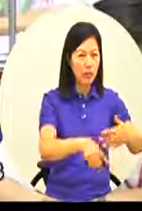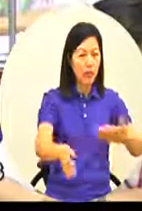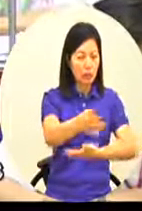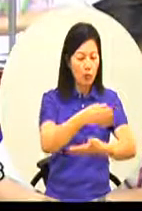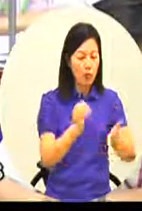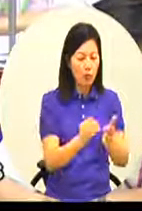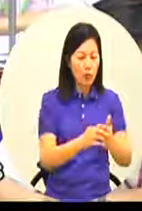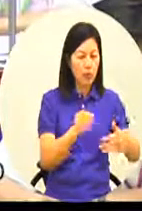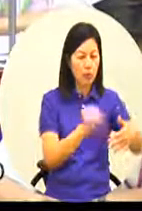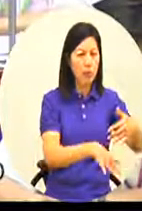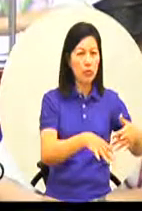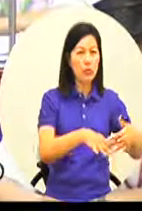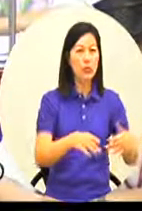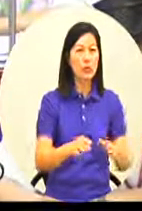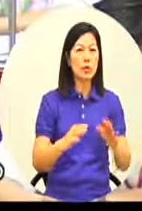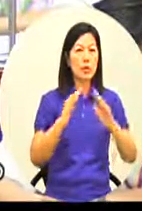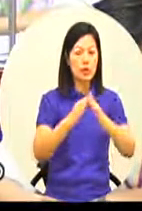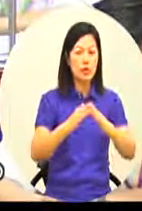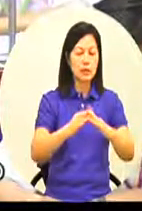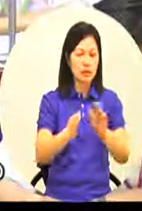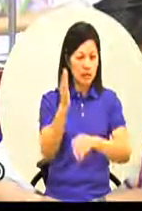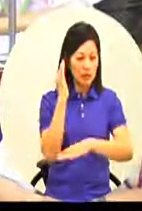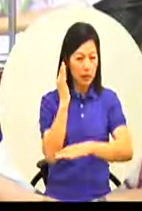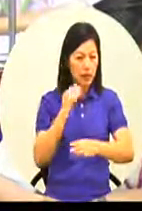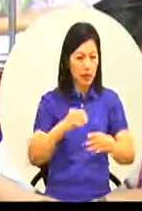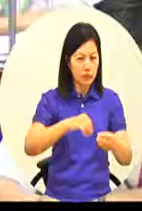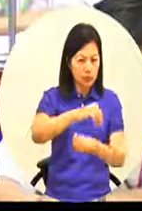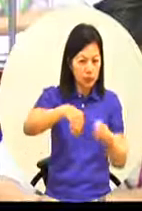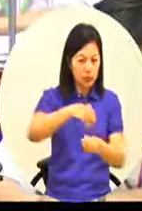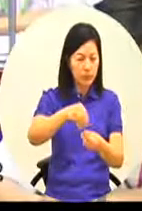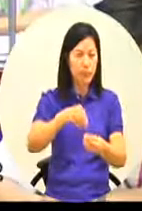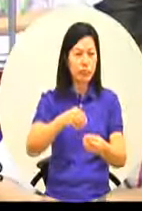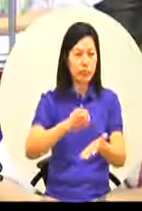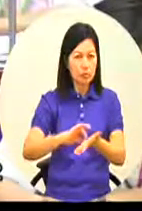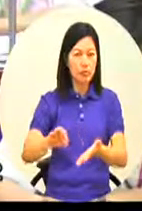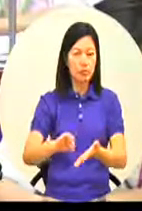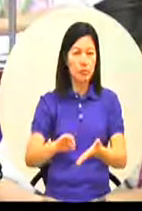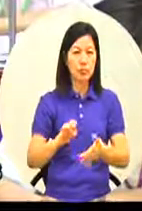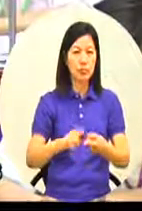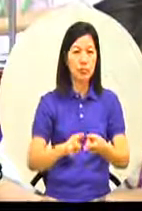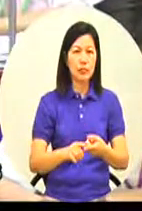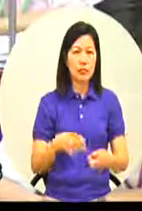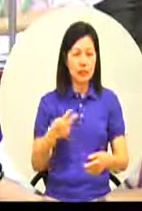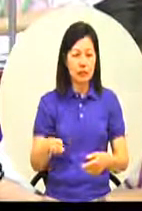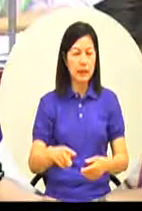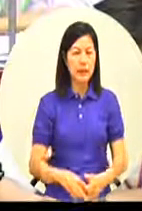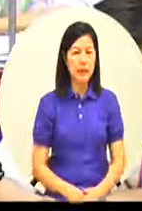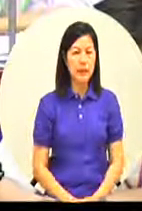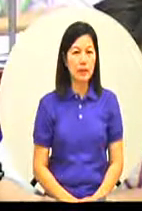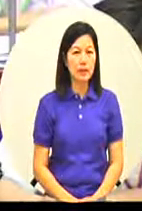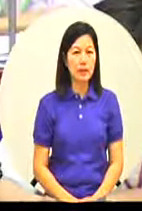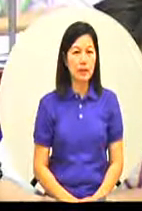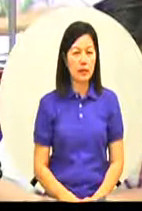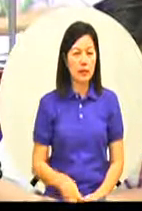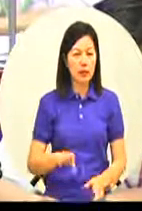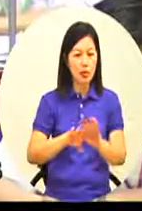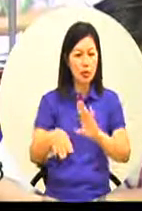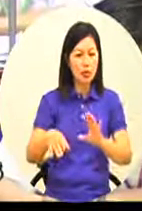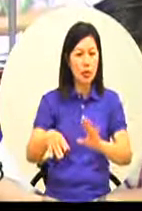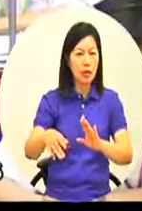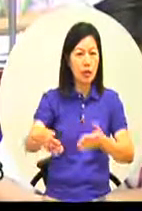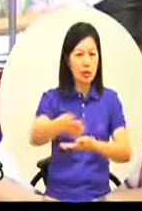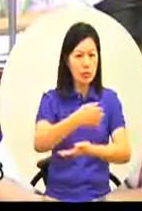统一去调度应用的啊，即款这财政局伊迄搭遐个啊，甲主计处伊个税入伊个迄